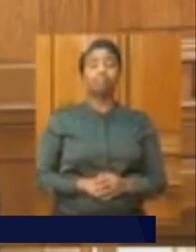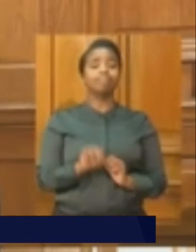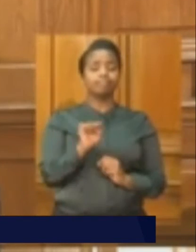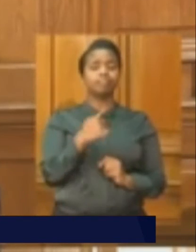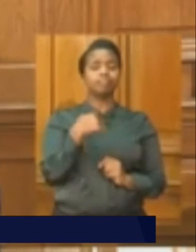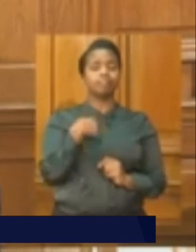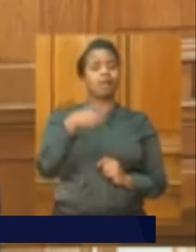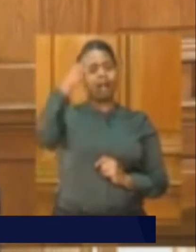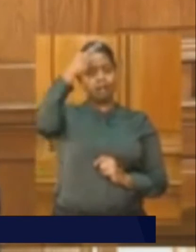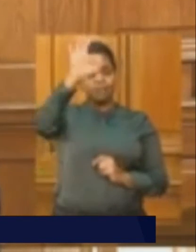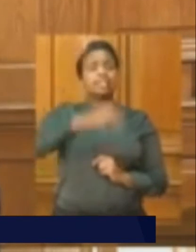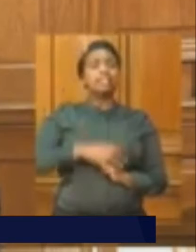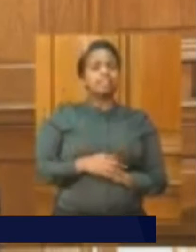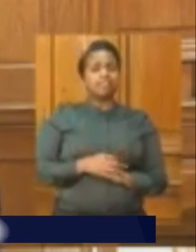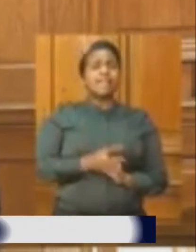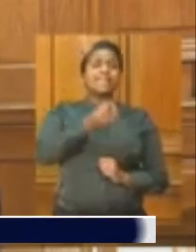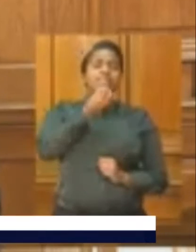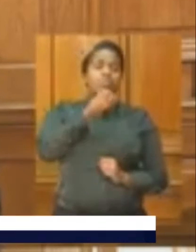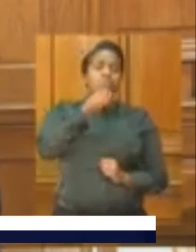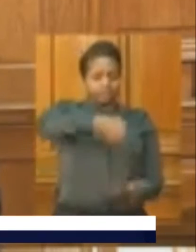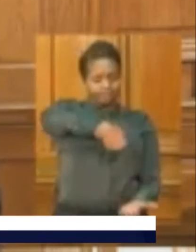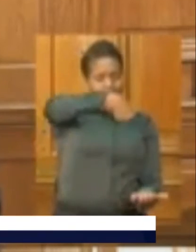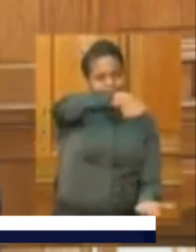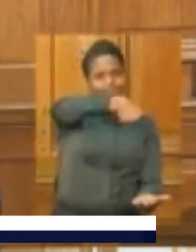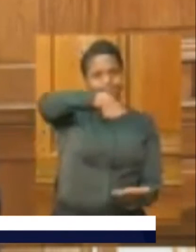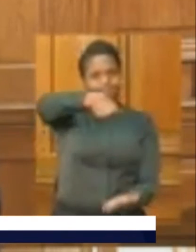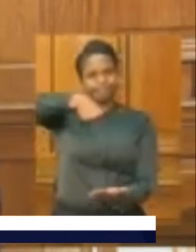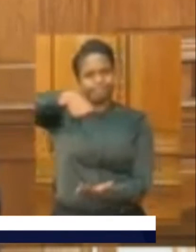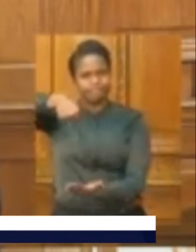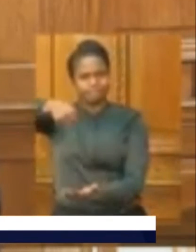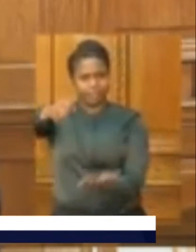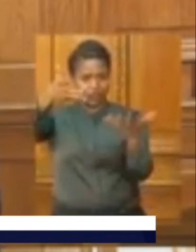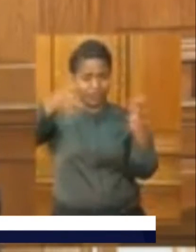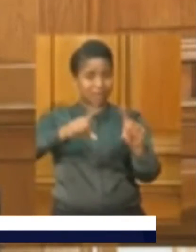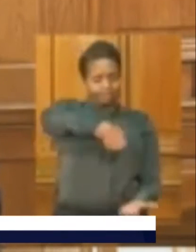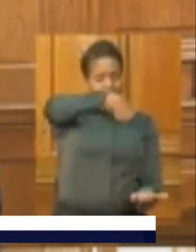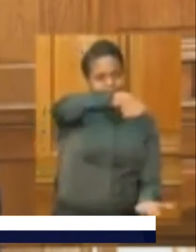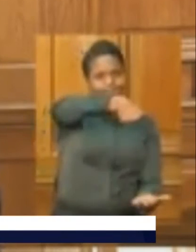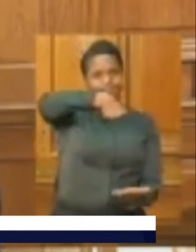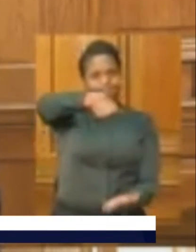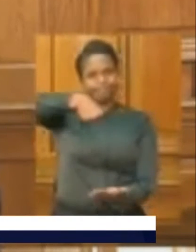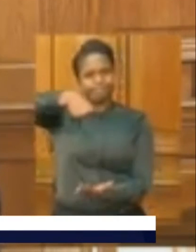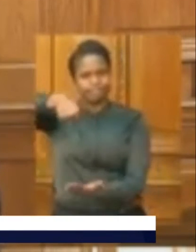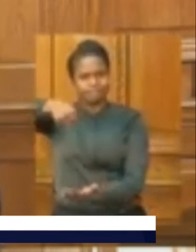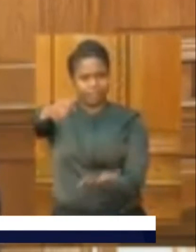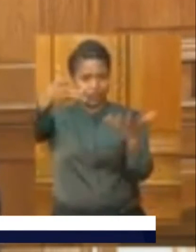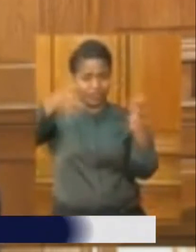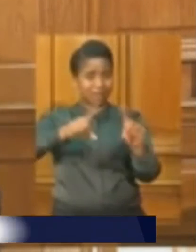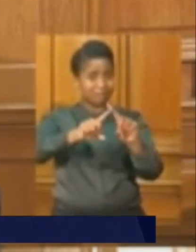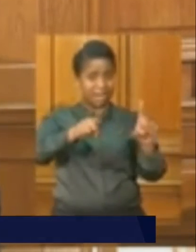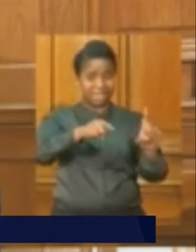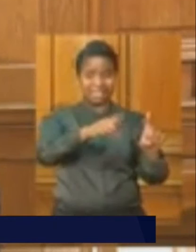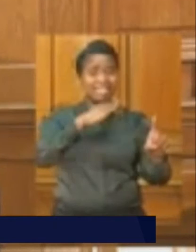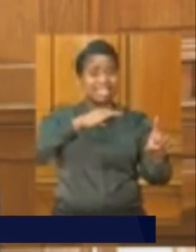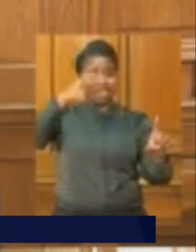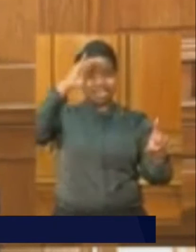Nous reconnaissons que la capacité du gouvernement à distribuer de la nourriture n'est pas suffisante pour répondre à l'énorme